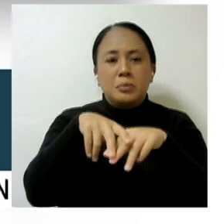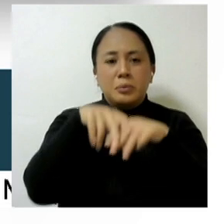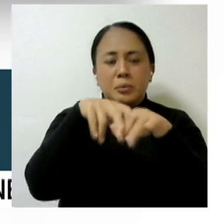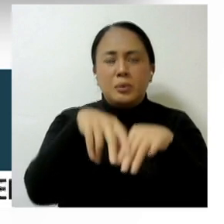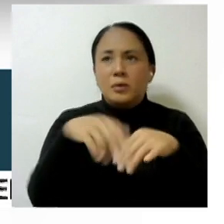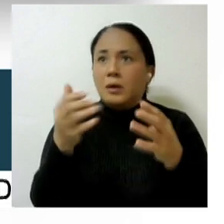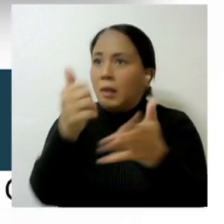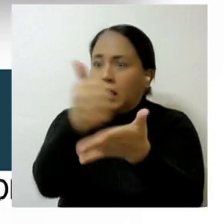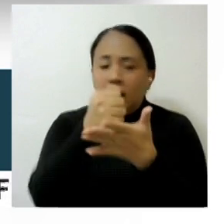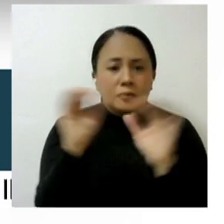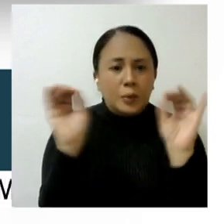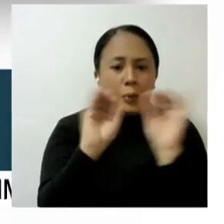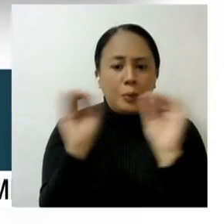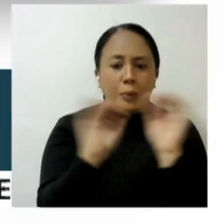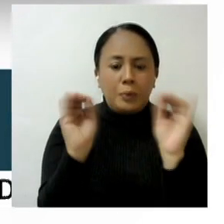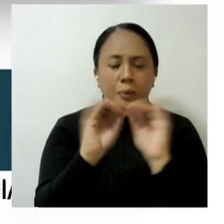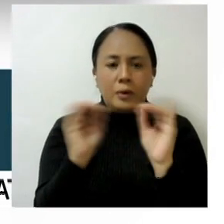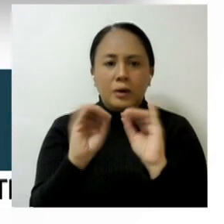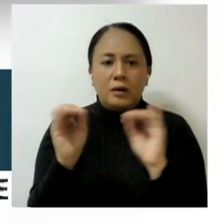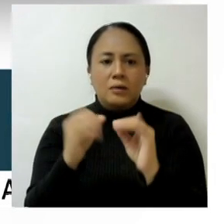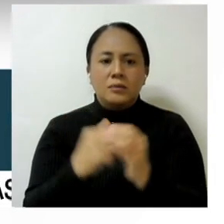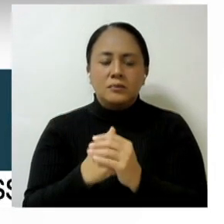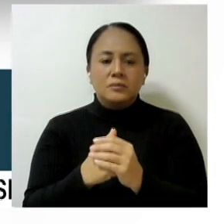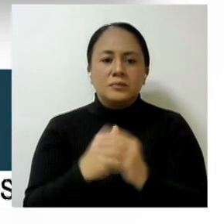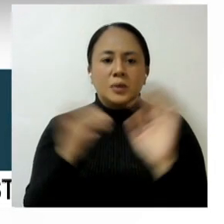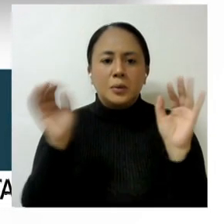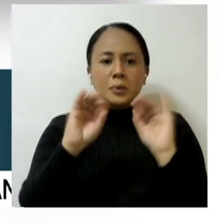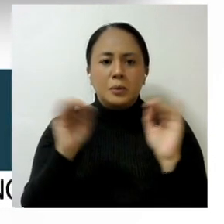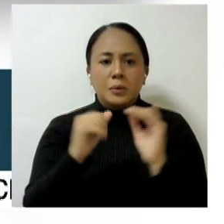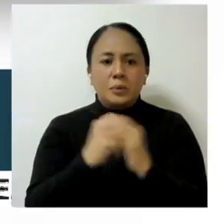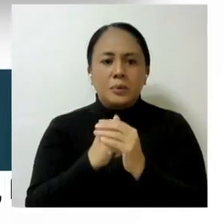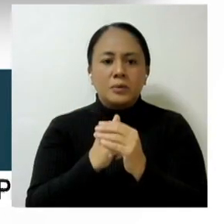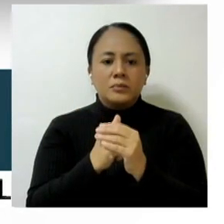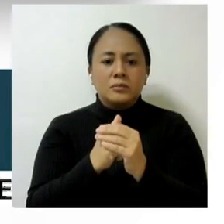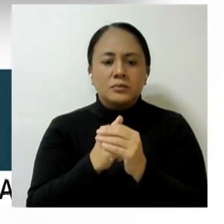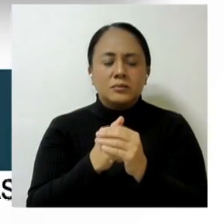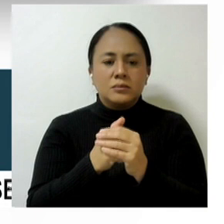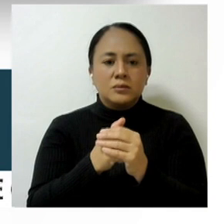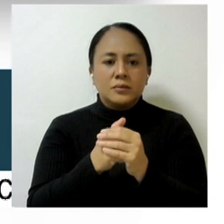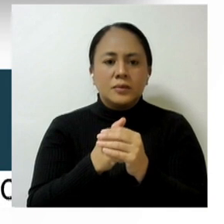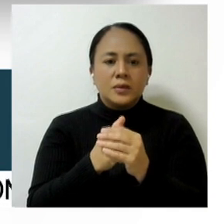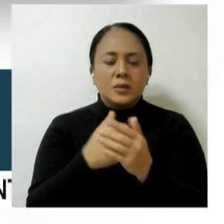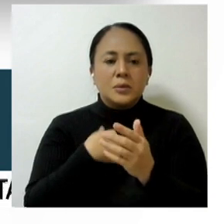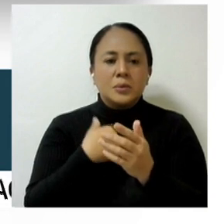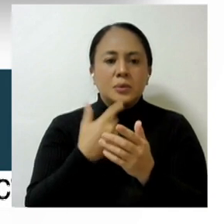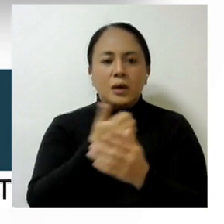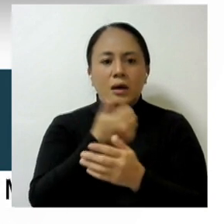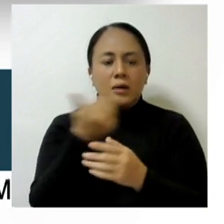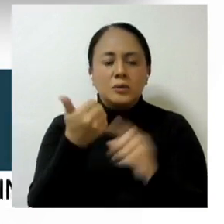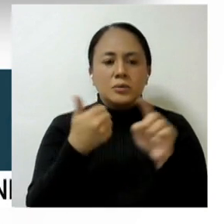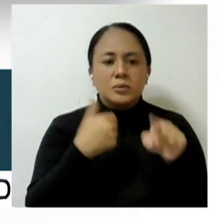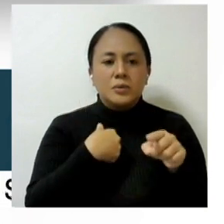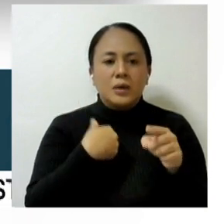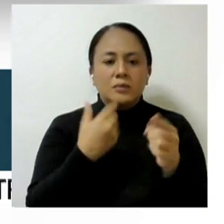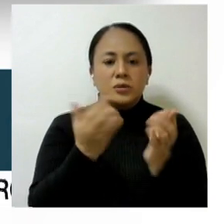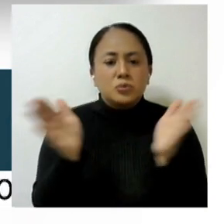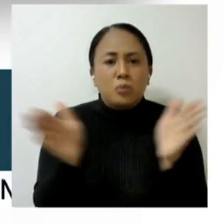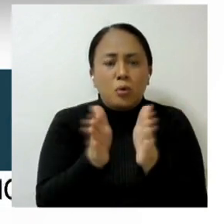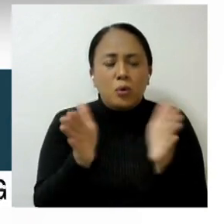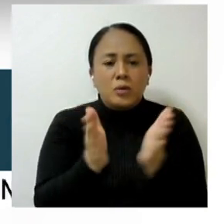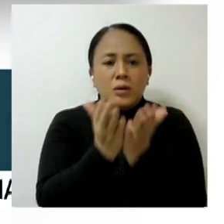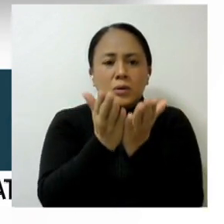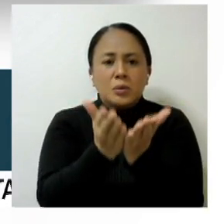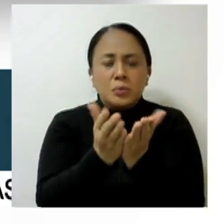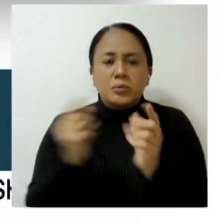yung mga taga Kalinawan. Yung sa bakay Kalinawan, may liit na bangka, nagsuguran, yun po unang